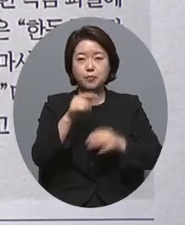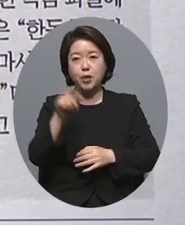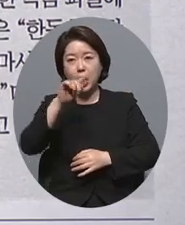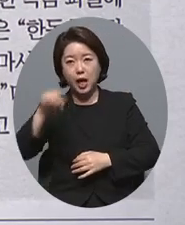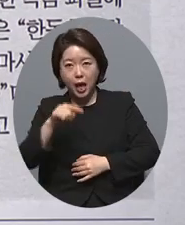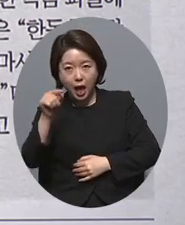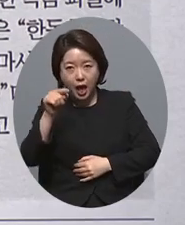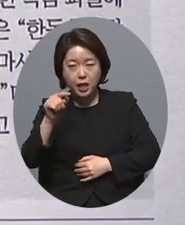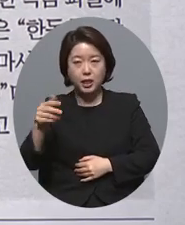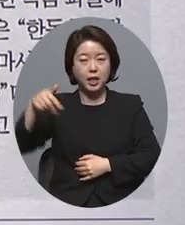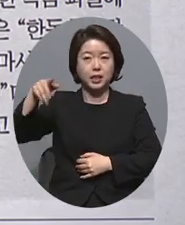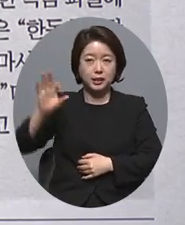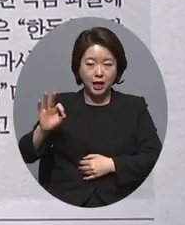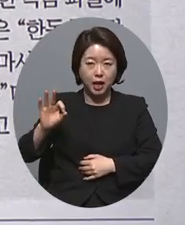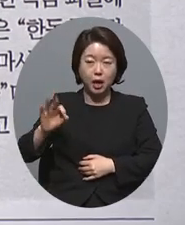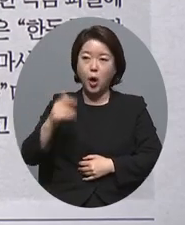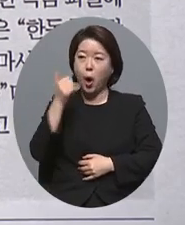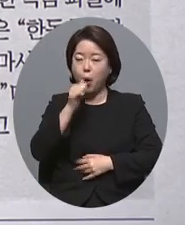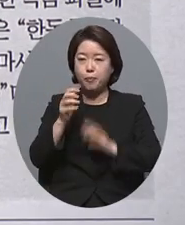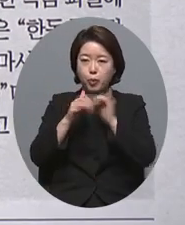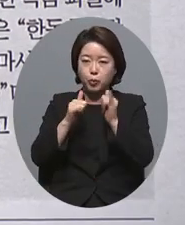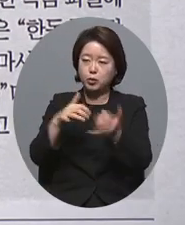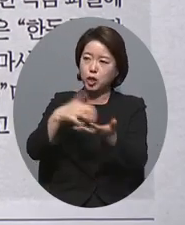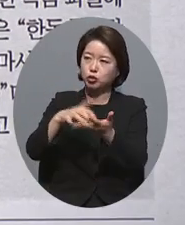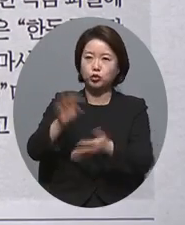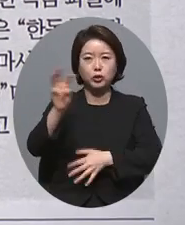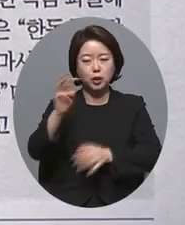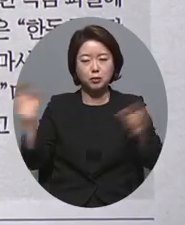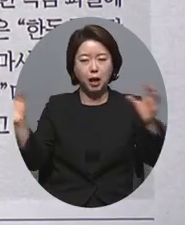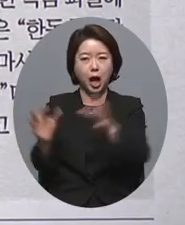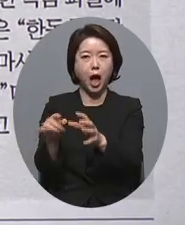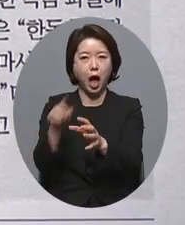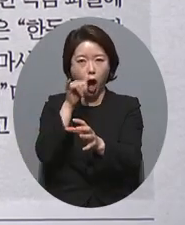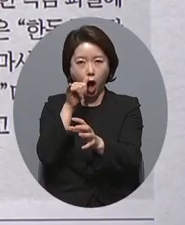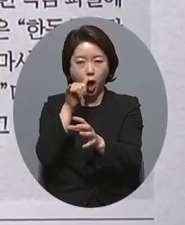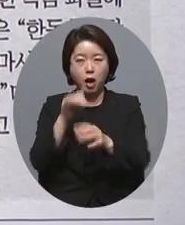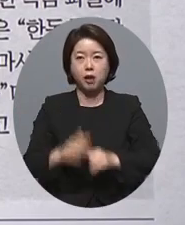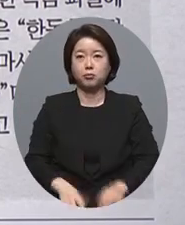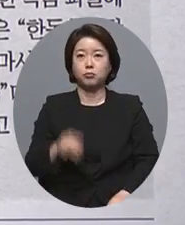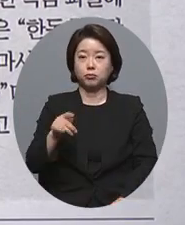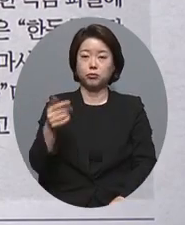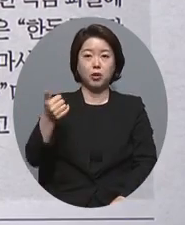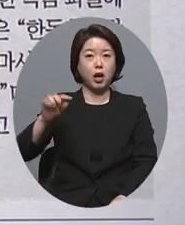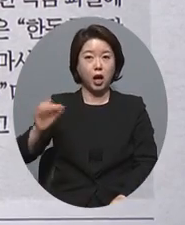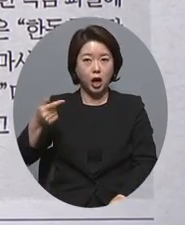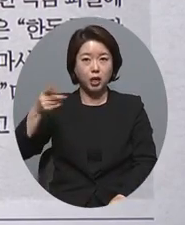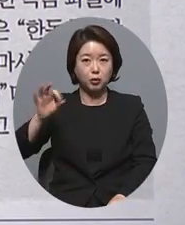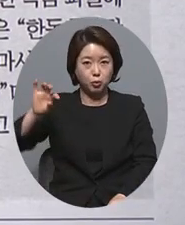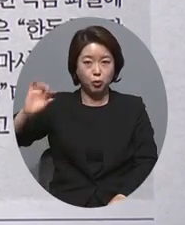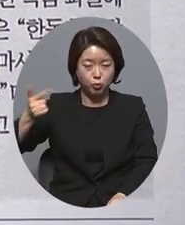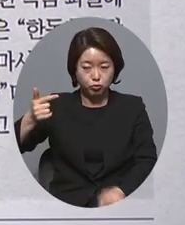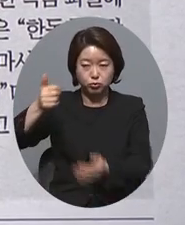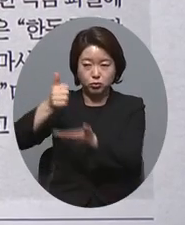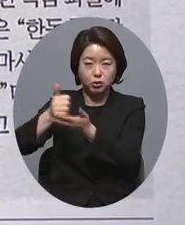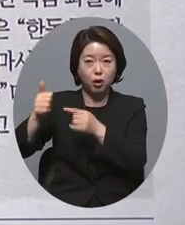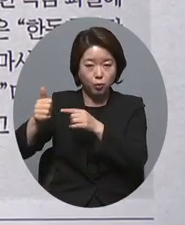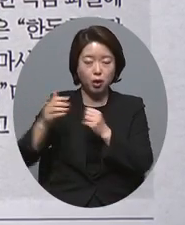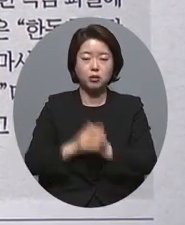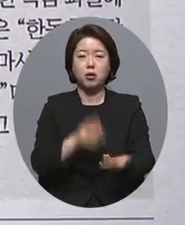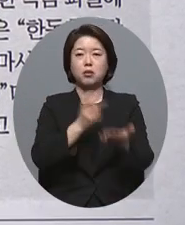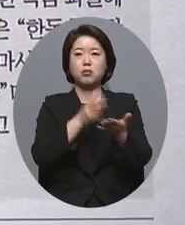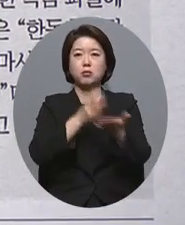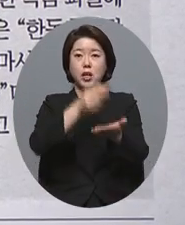명이 함께 있었다라고 얘기를 했습니다. 여기에 대해서 한동훈 법무부 장관은 장관직을 걸겠다. 그리고 그 이후에